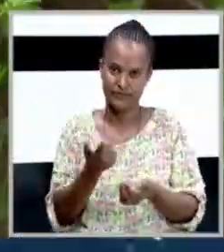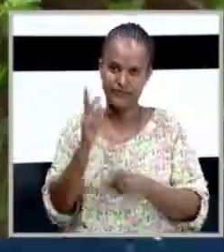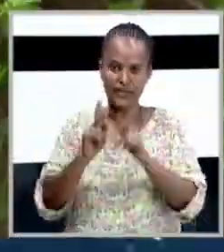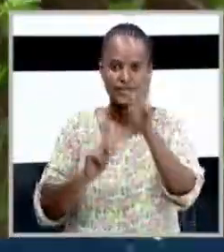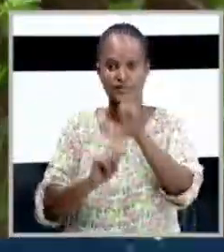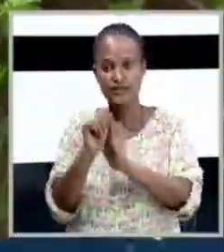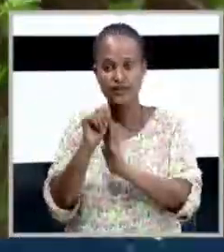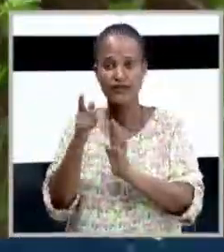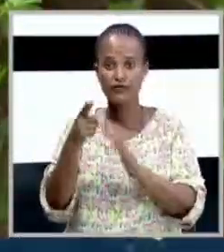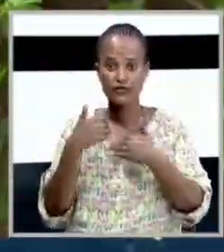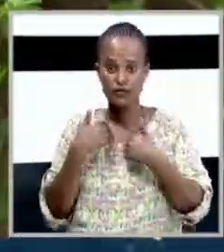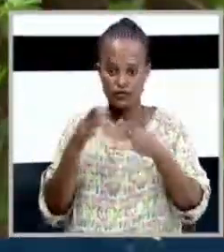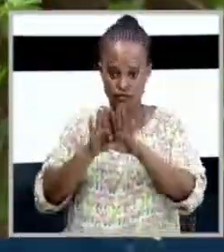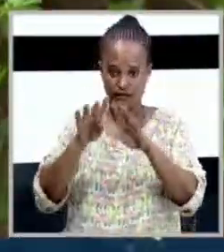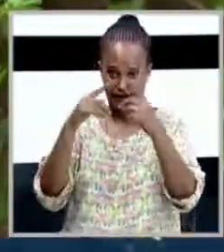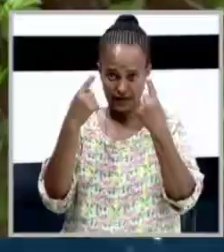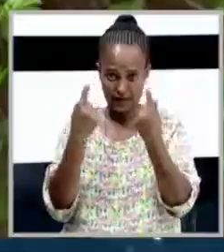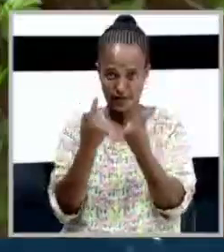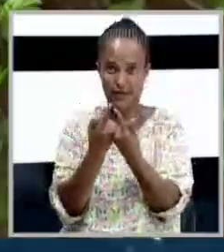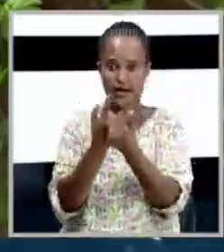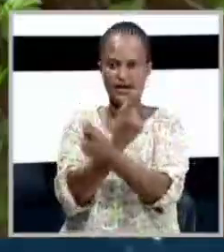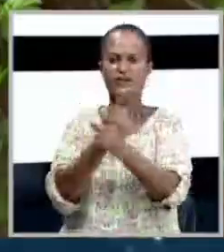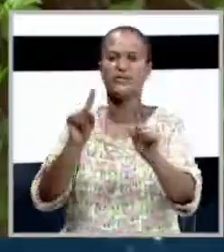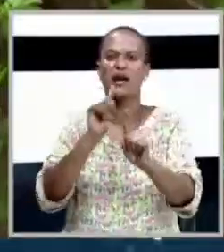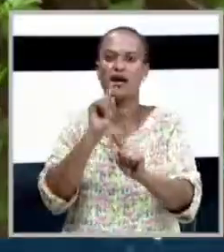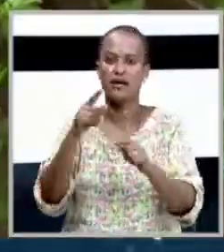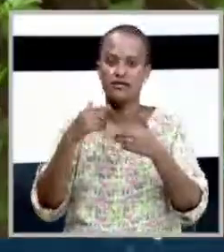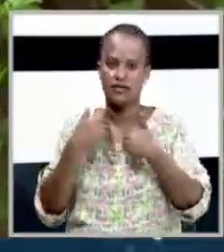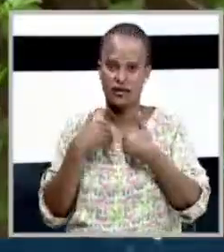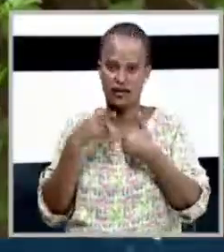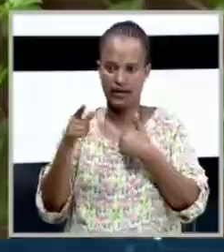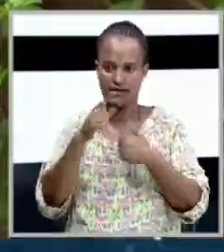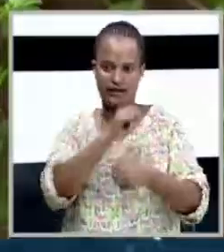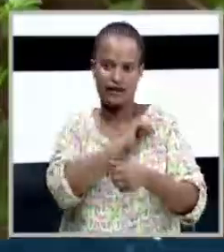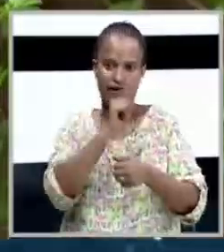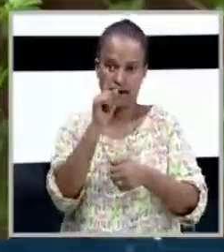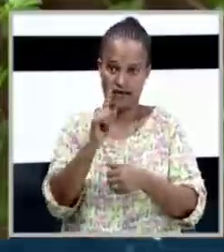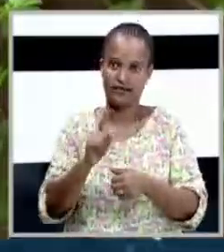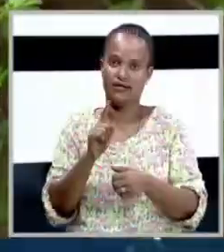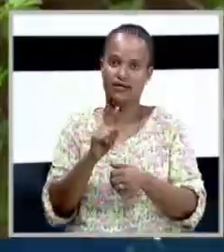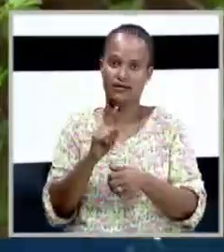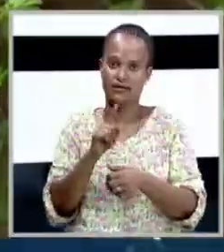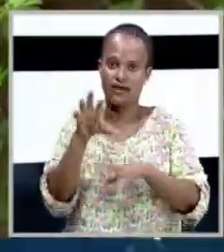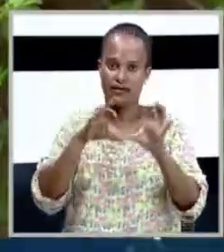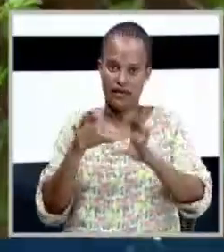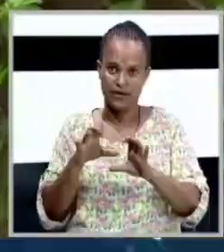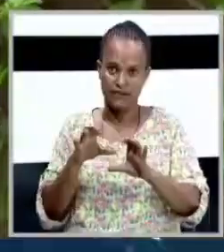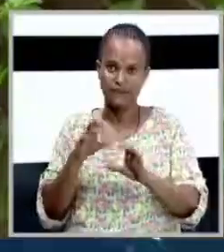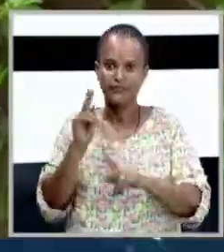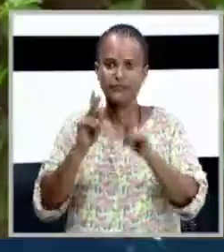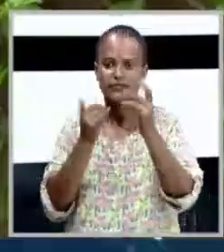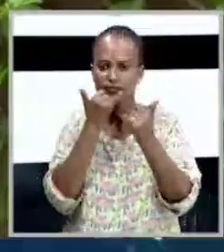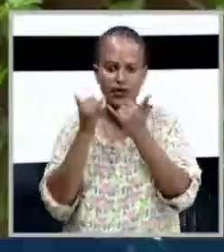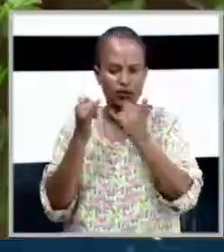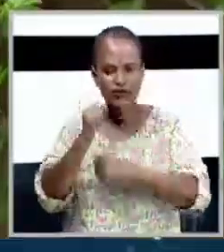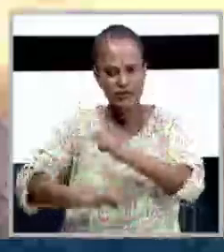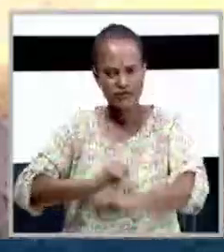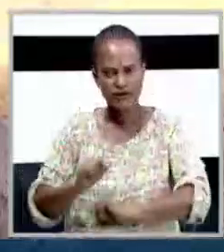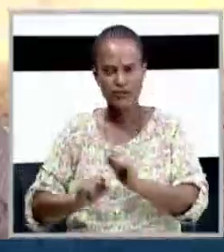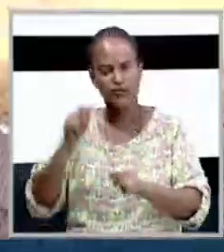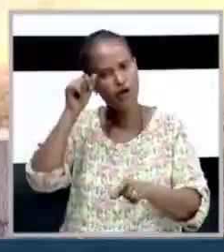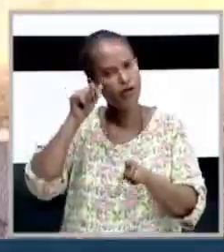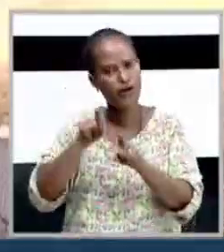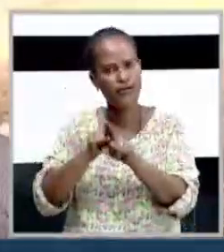ህዝቢ ትግራይ ካብቲ ዘሎ ዕፅዋን ከበባን ንምድሓን እያ ታዘላ ናይቲ ተጋላይ ሓንቲ ተግብረልና ምክንያት ህዝብና ተወዲሉ እዩ ህዝብና ተሳቂ እዩ